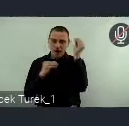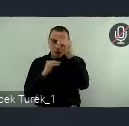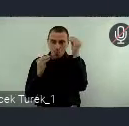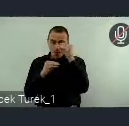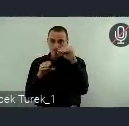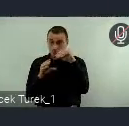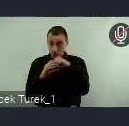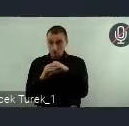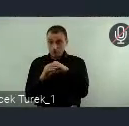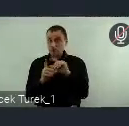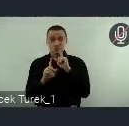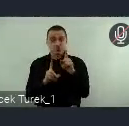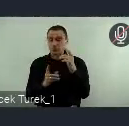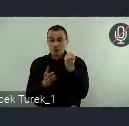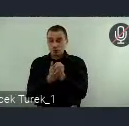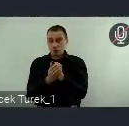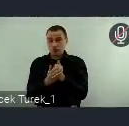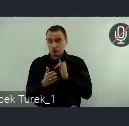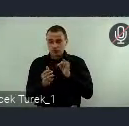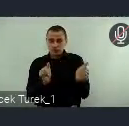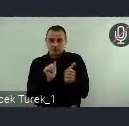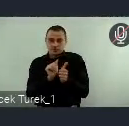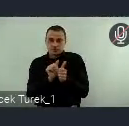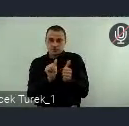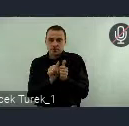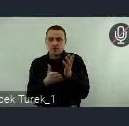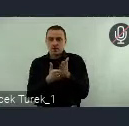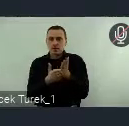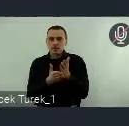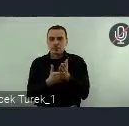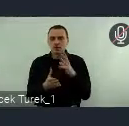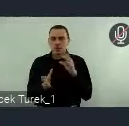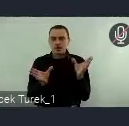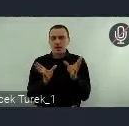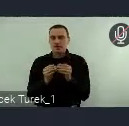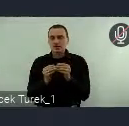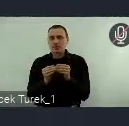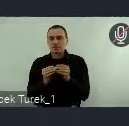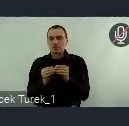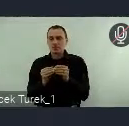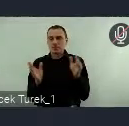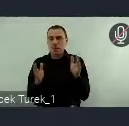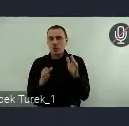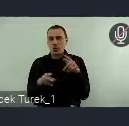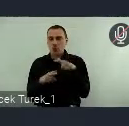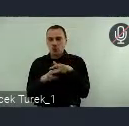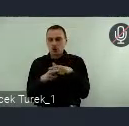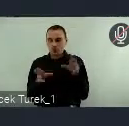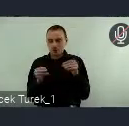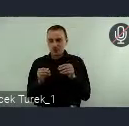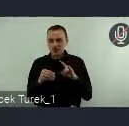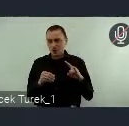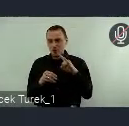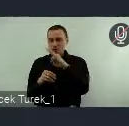zgłaszania tego wcześniej są to zwierzęta asystujące i można po prostu z miniaturowym koniem w tarabanić się do samolotu